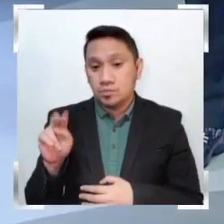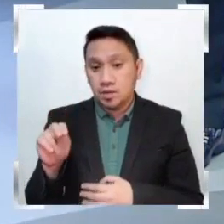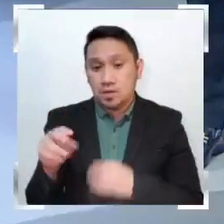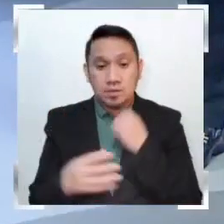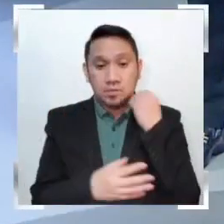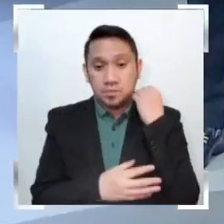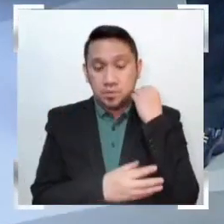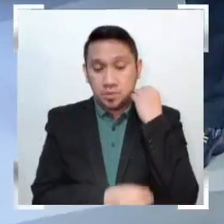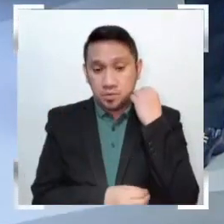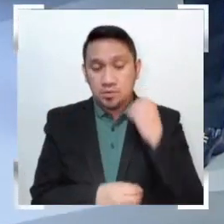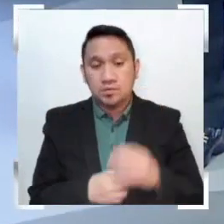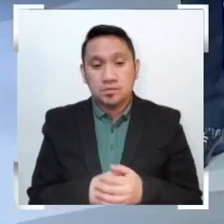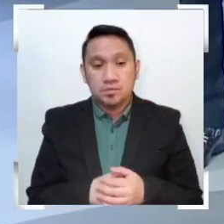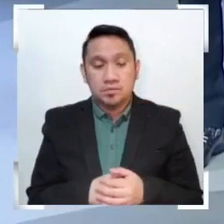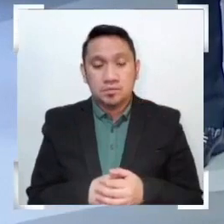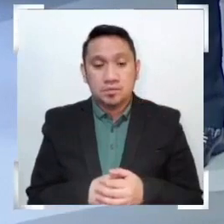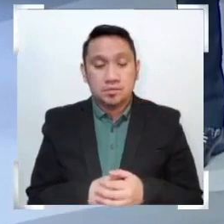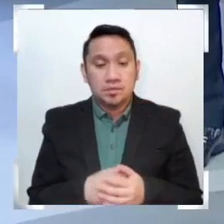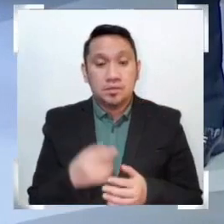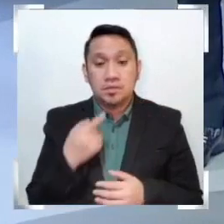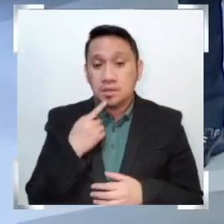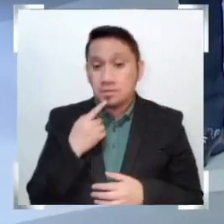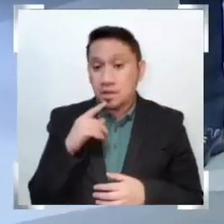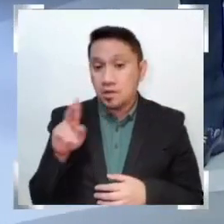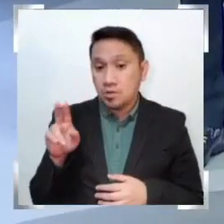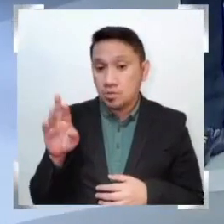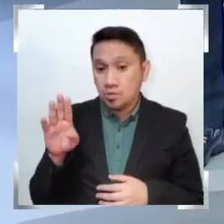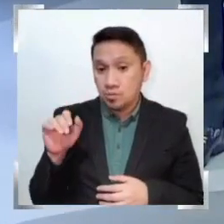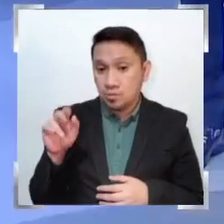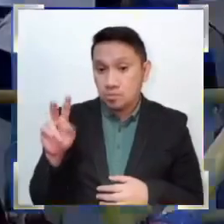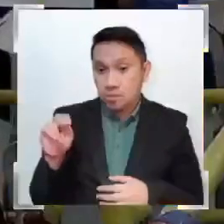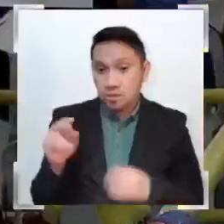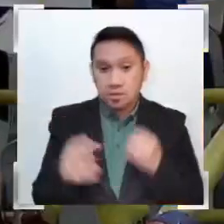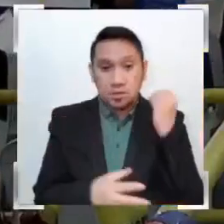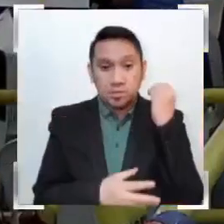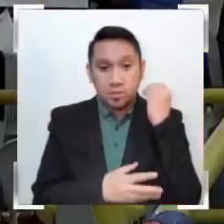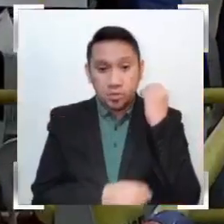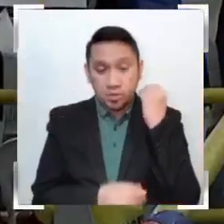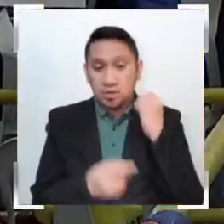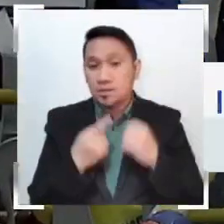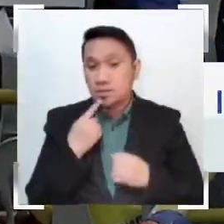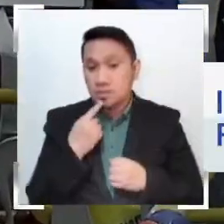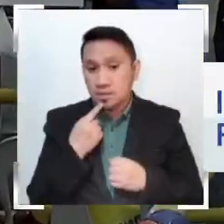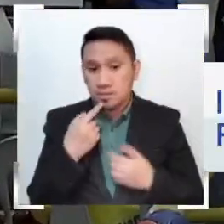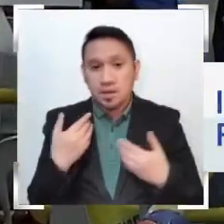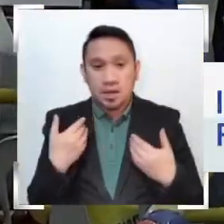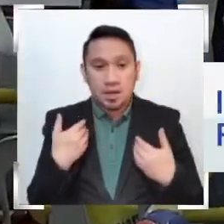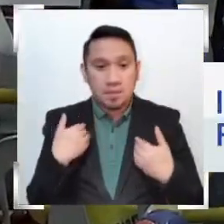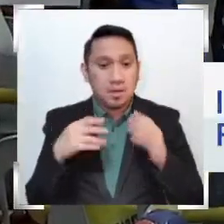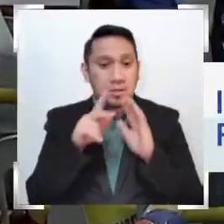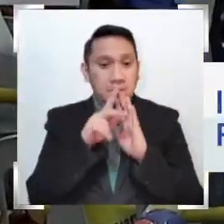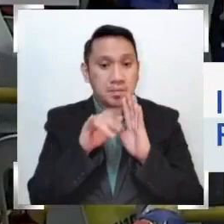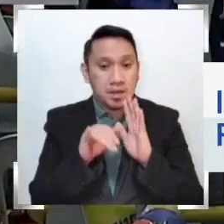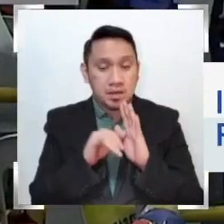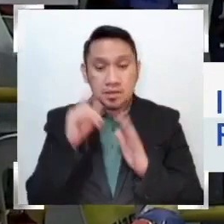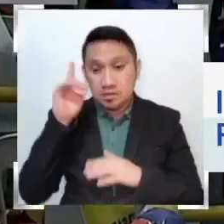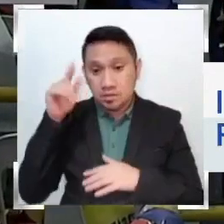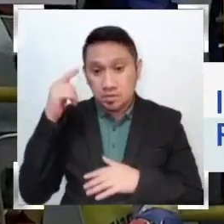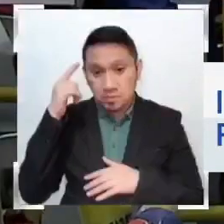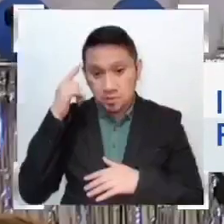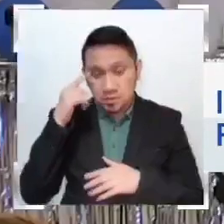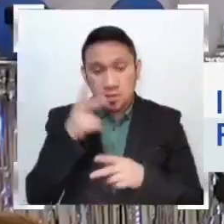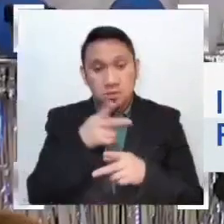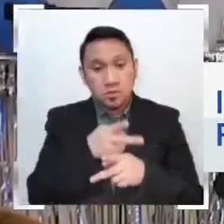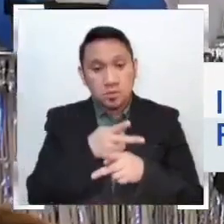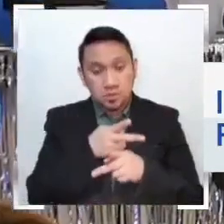Philippine Commission for the Urban Poor o PCUP. Ayon sa komisyon, may mga pulisiyang gobyerno para alagaan ang mga mahihirap